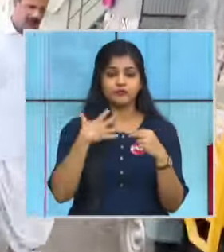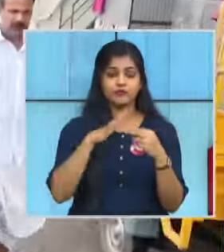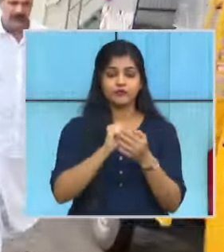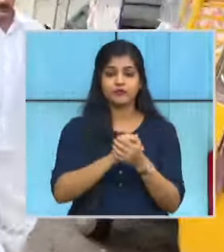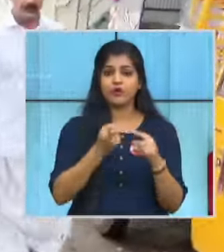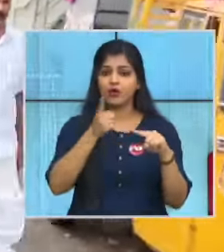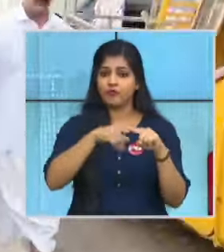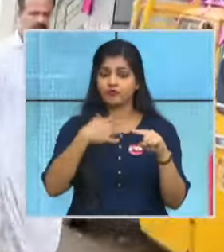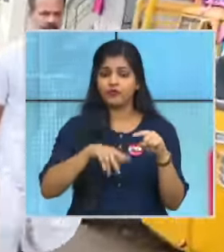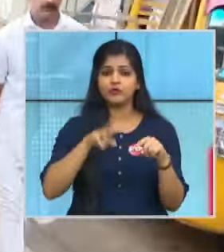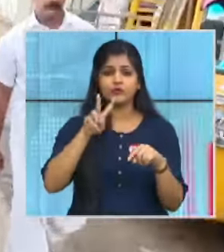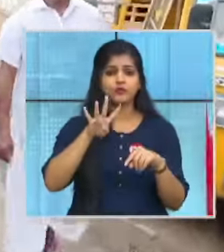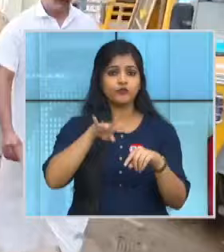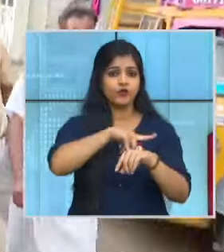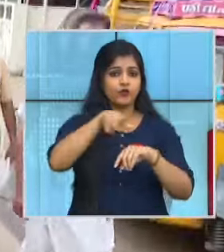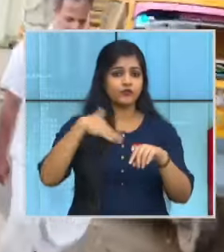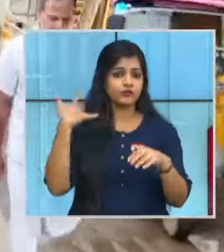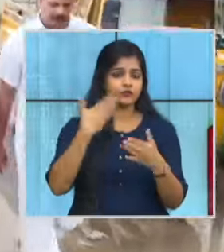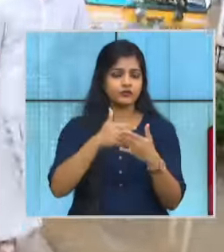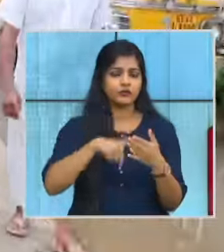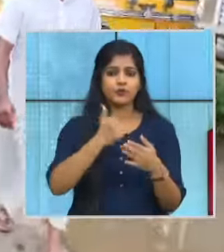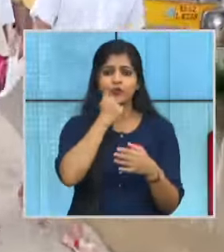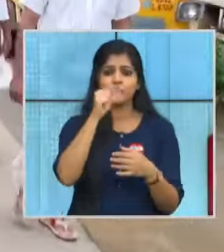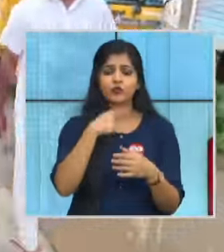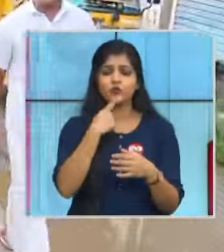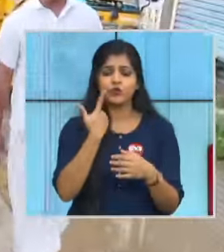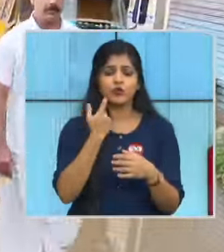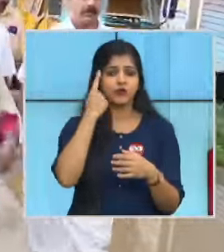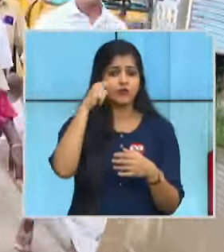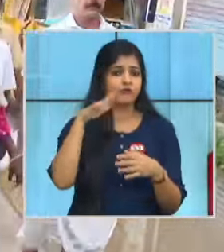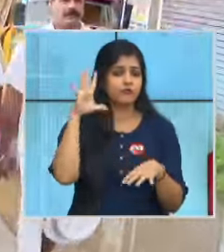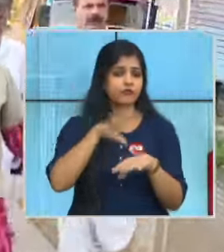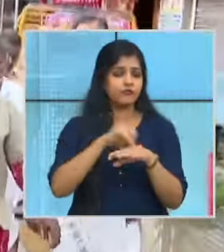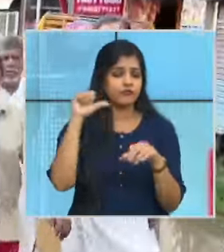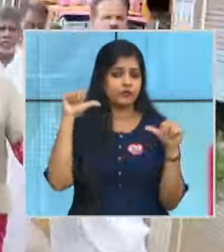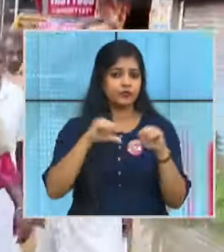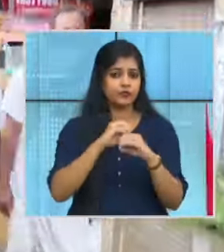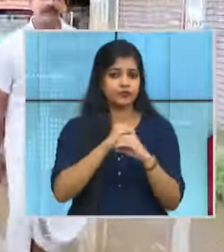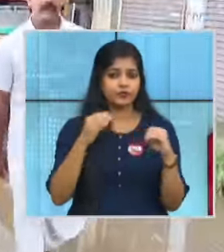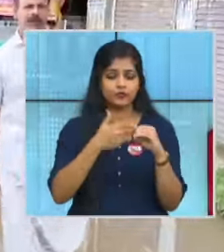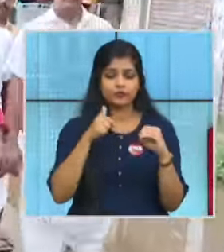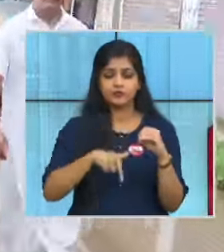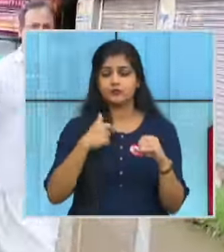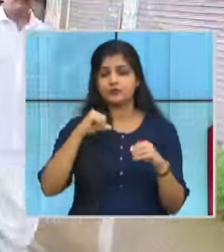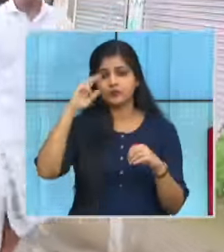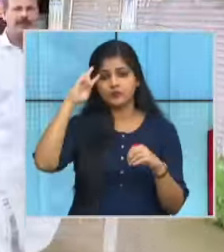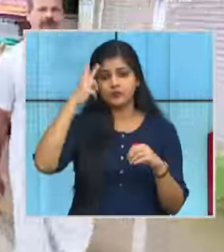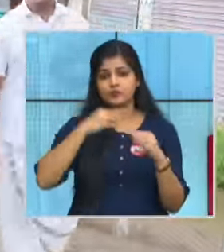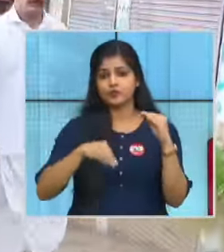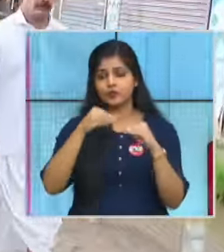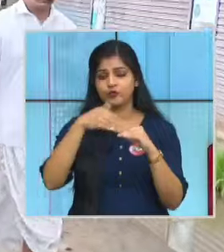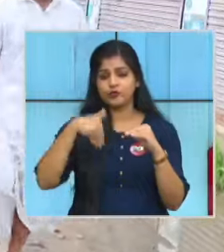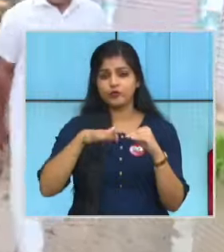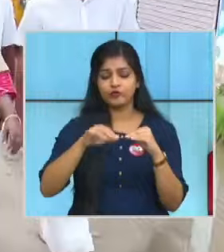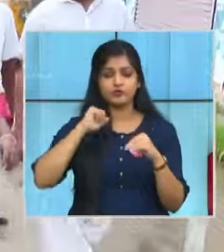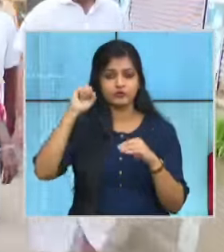24 മണിക്കൂറാകുമ്പോഴും പ്രതികളെക്കുറിച്ച് ഒരു സൂചന പോലും പോലീസിന് ലഭിച്ചിട്ടില്ല എന്നുള്ളത് തൊഴിലാളികളെ പ്രകോപിപ്പിക്കുന്നുണ്ട്. അതുകൊണ്ട് തന്നെയാണ് പ്രതിഷേധവുമായി അവർ